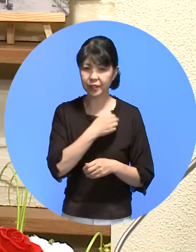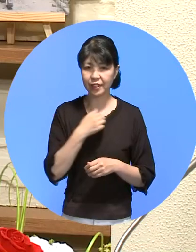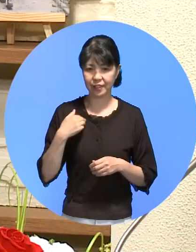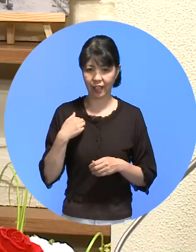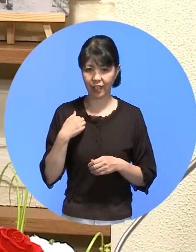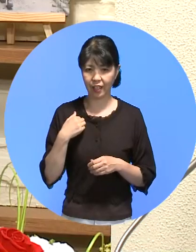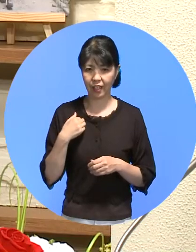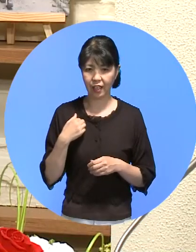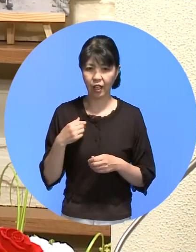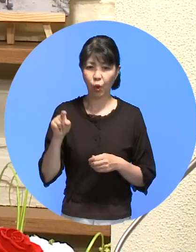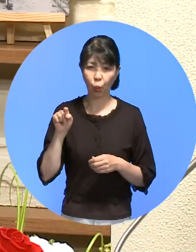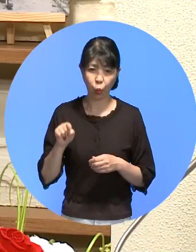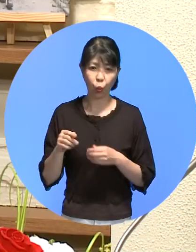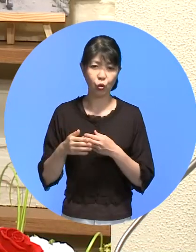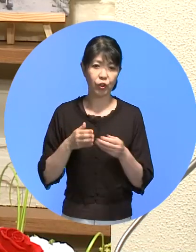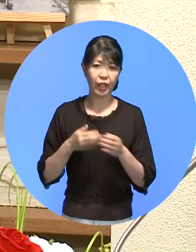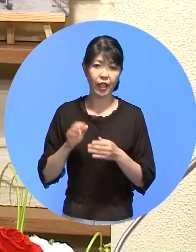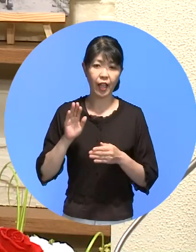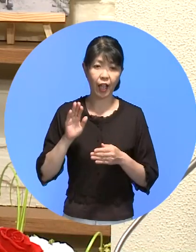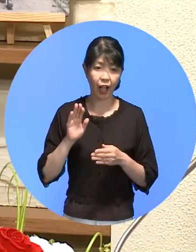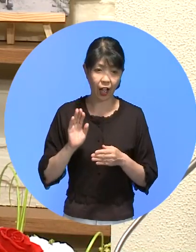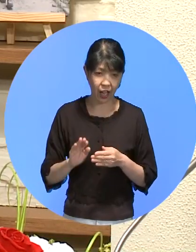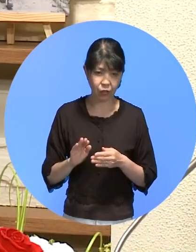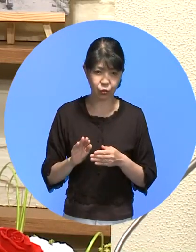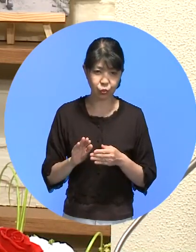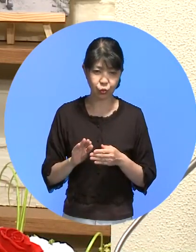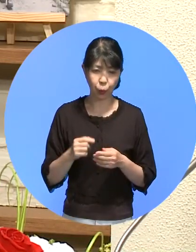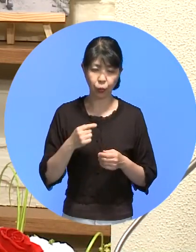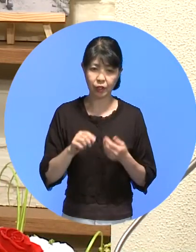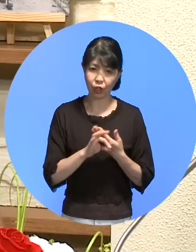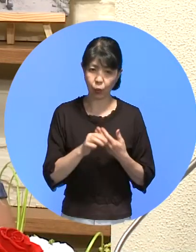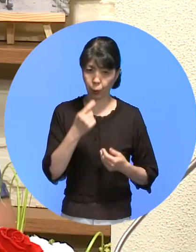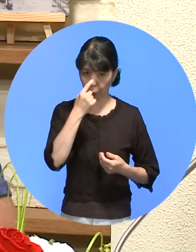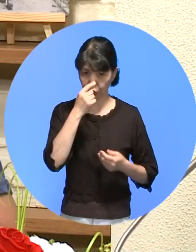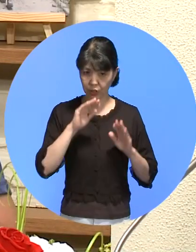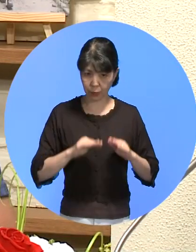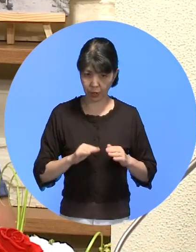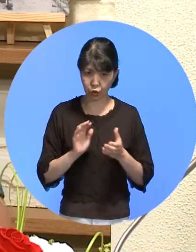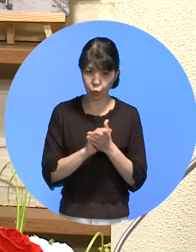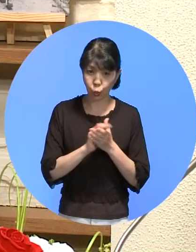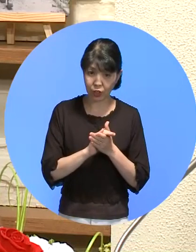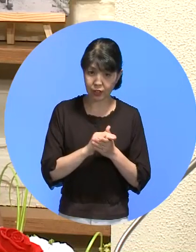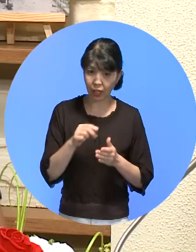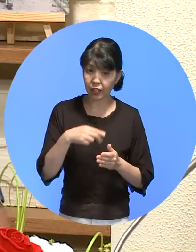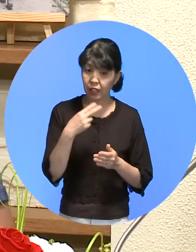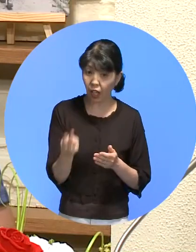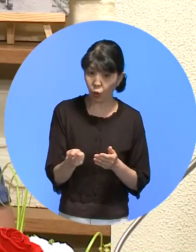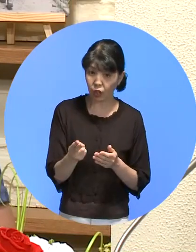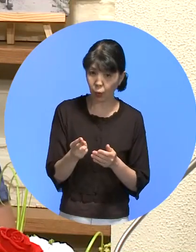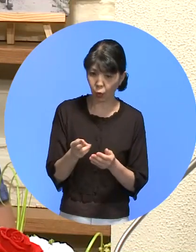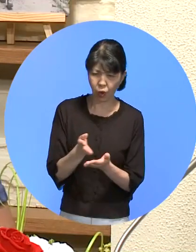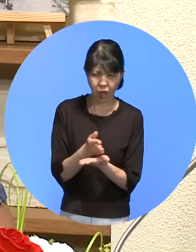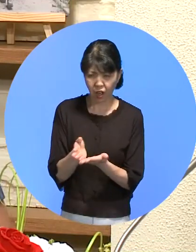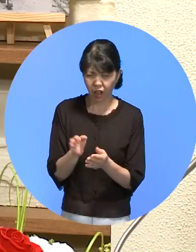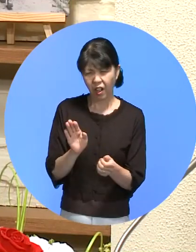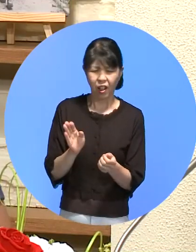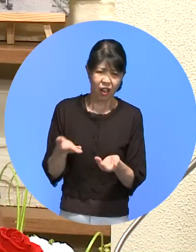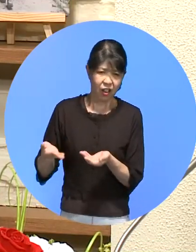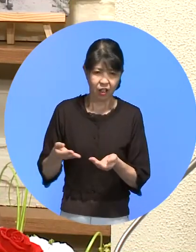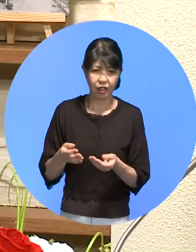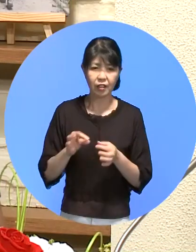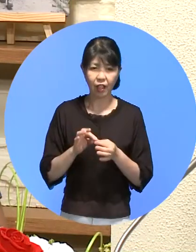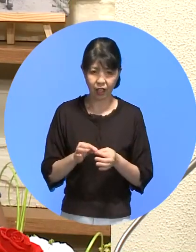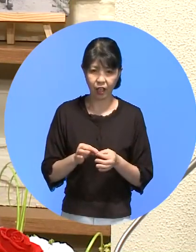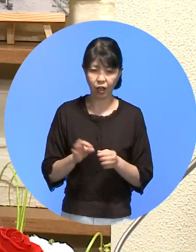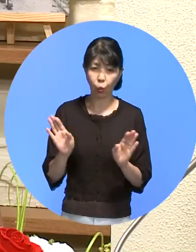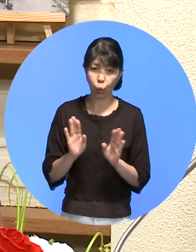で、やっぱ子どもたちがね、こういった経験この時代からするって、僕が多分今ね、友達とか倒れてもちょっと判断こうや